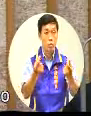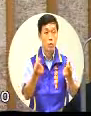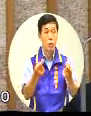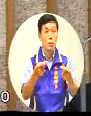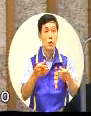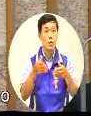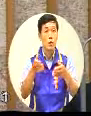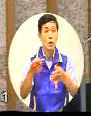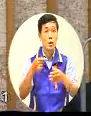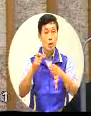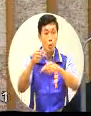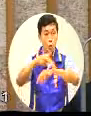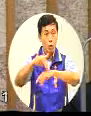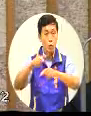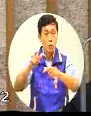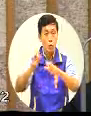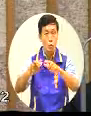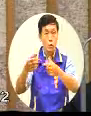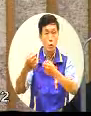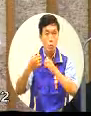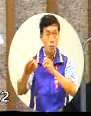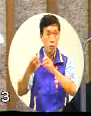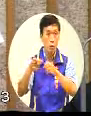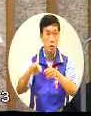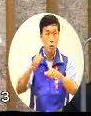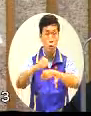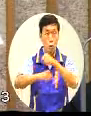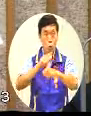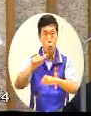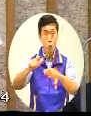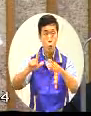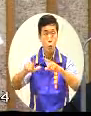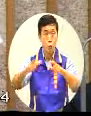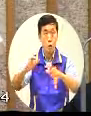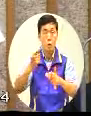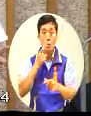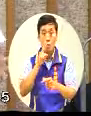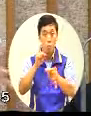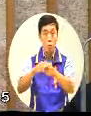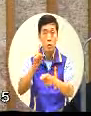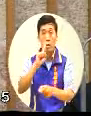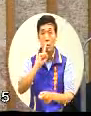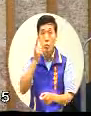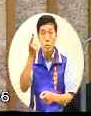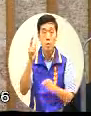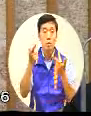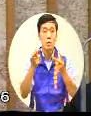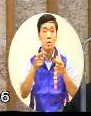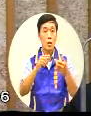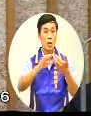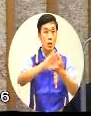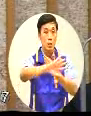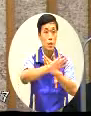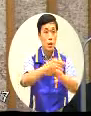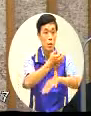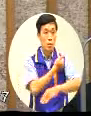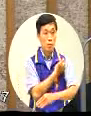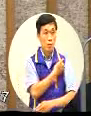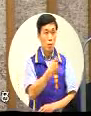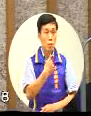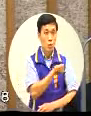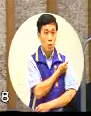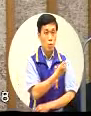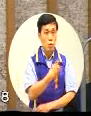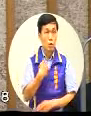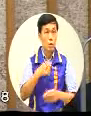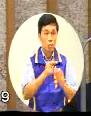跟我们讨论是希望说，这不只是动物园，是一个多元性的这个休闲娱乐的一个设施，好，包括刚刚提到的